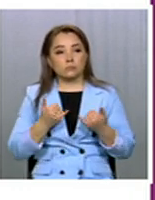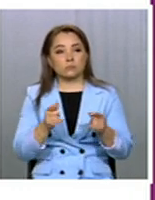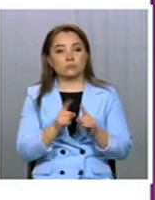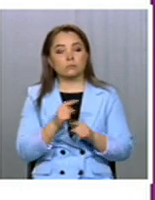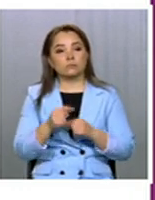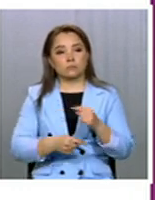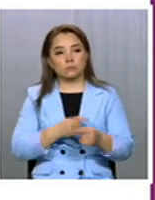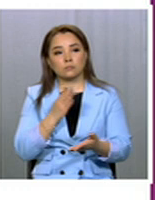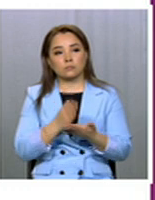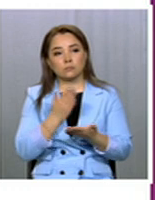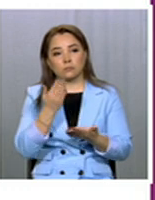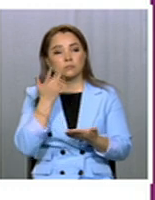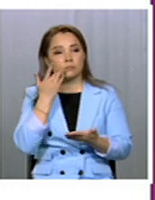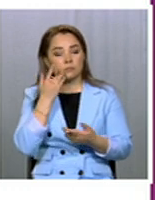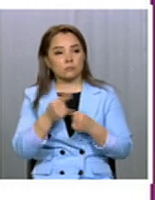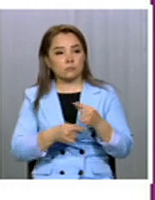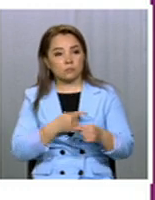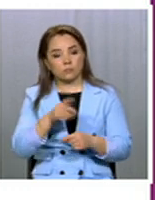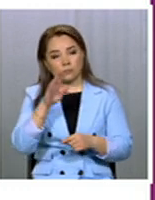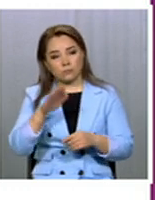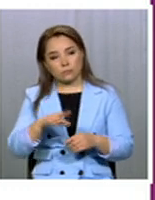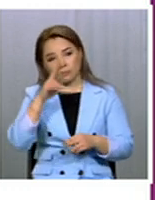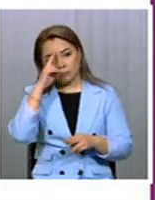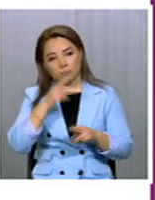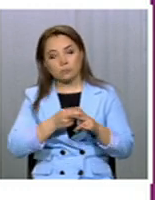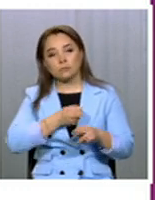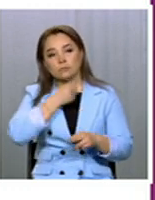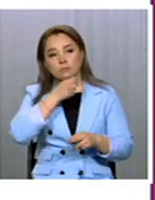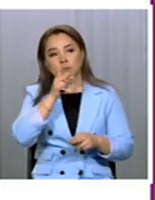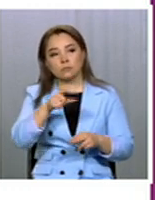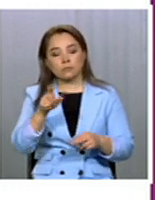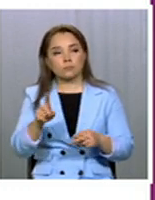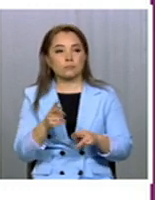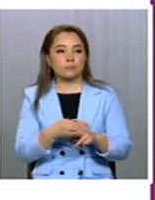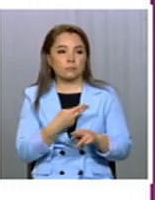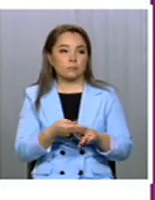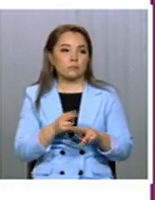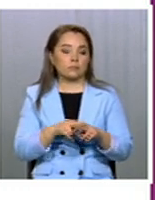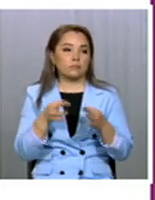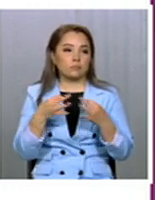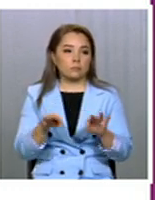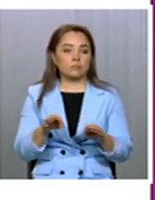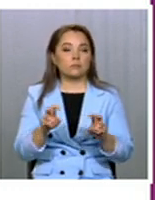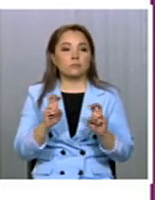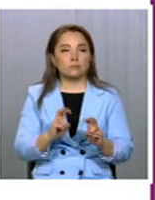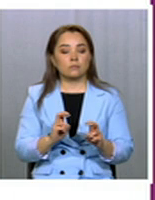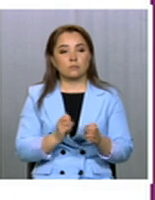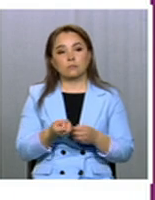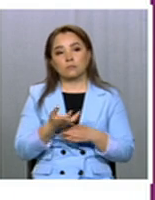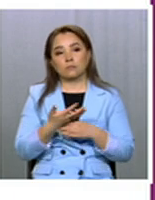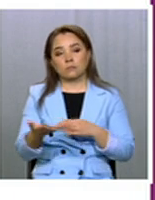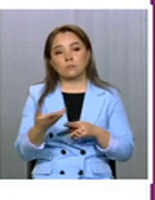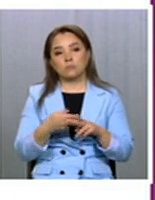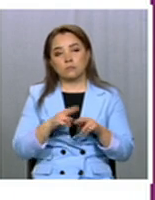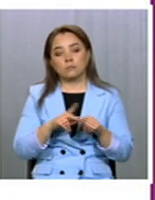ежелден бар. Кіші іні жас үлкен ағаның рұқсатынсыз дастархан басына өтпей әдеп